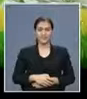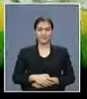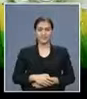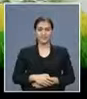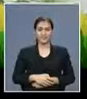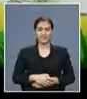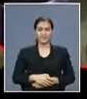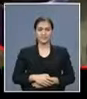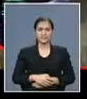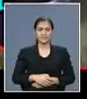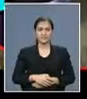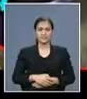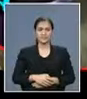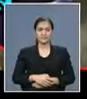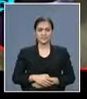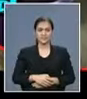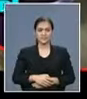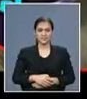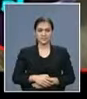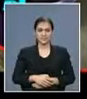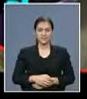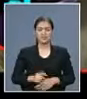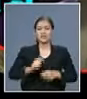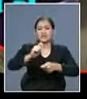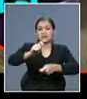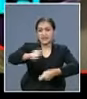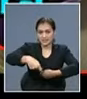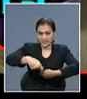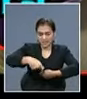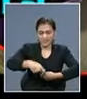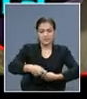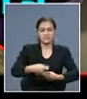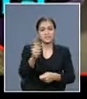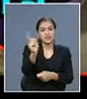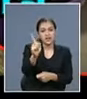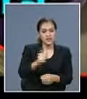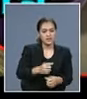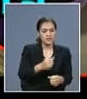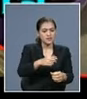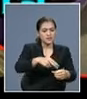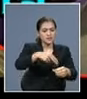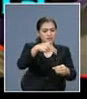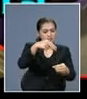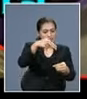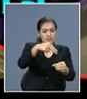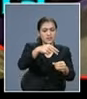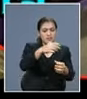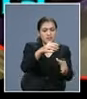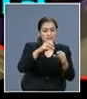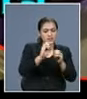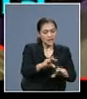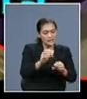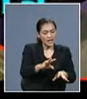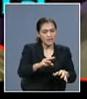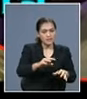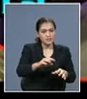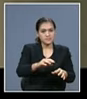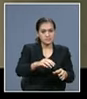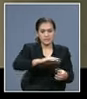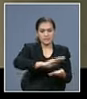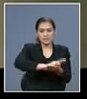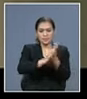ครับเกษตรทำน้ำมันจากขยะของดีที่ถูกตอนเสียแล้วนะจะบอก